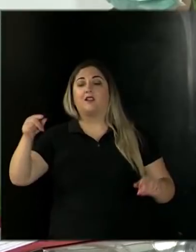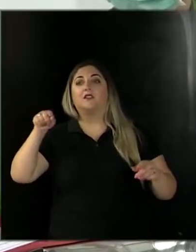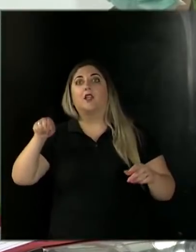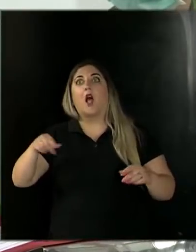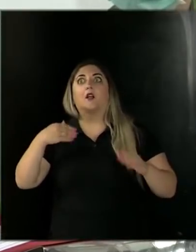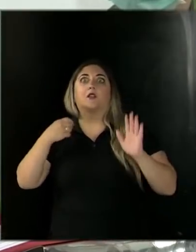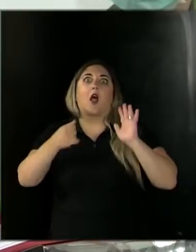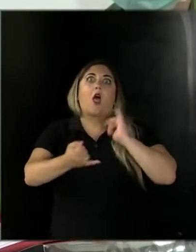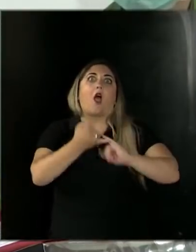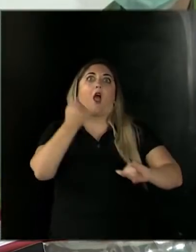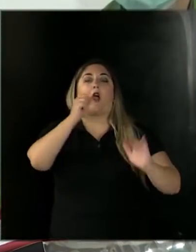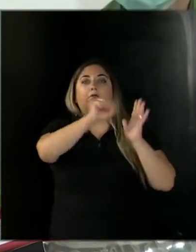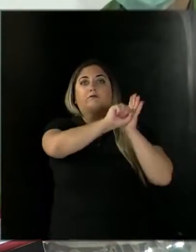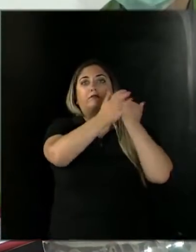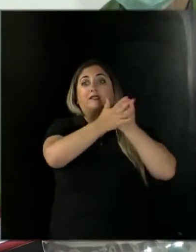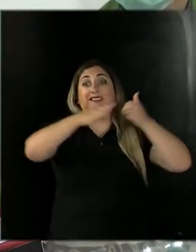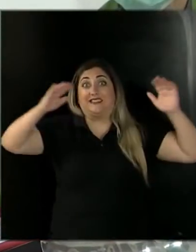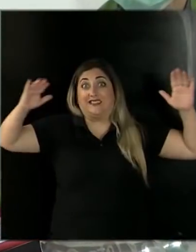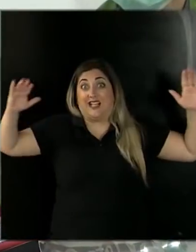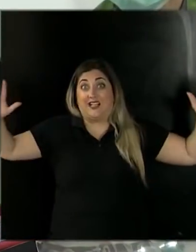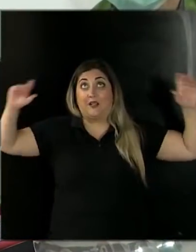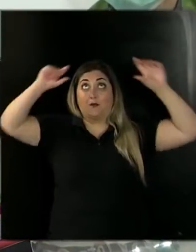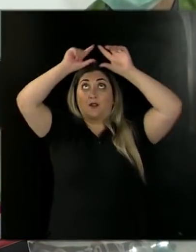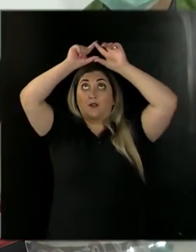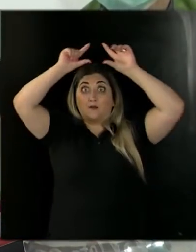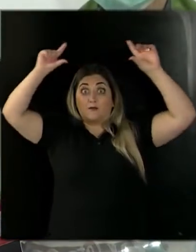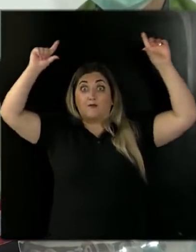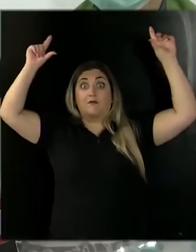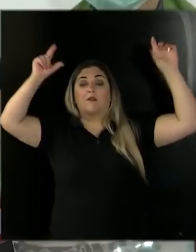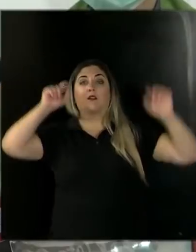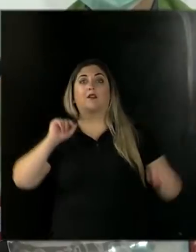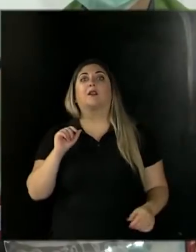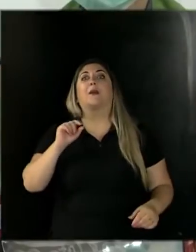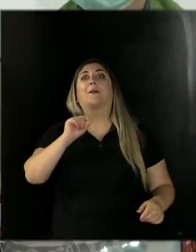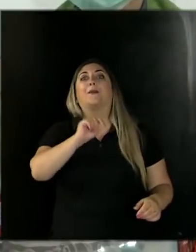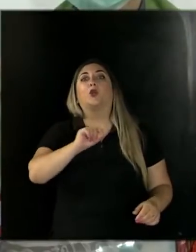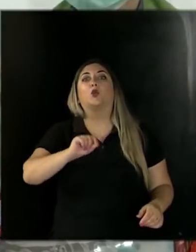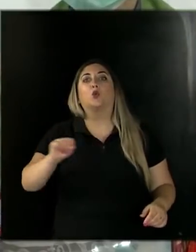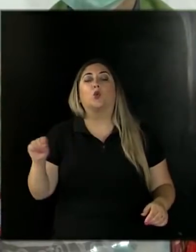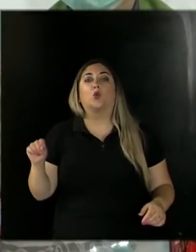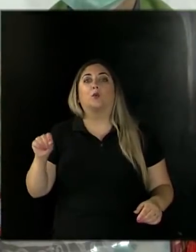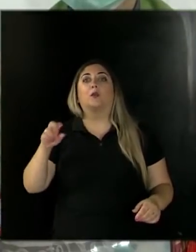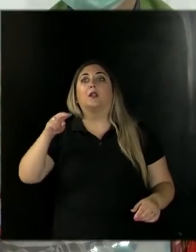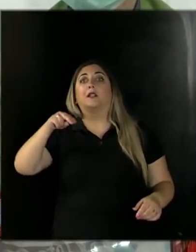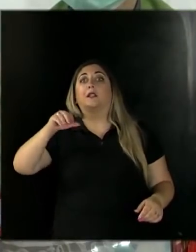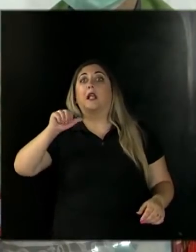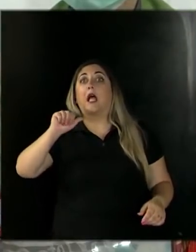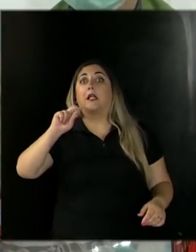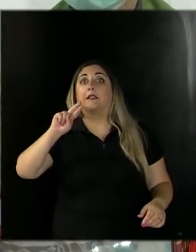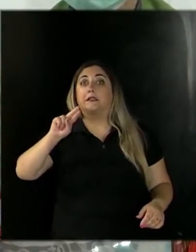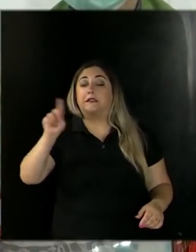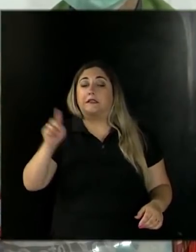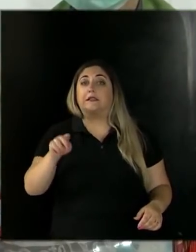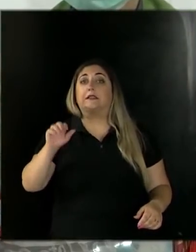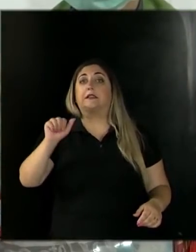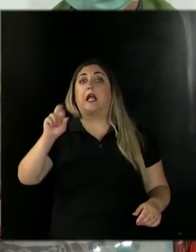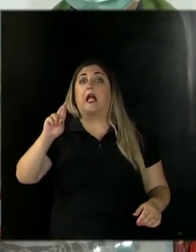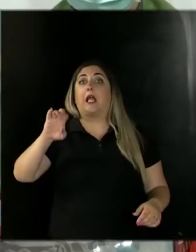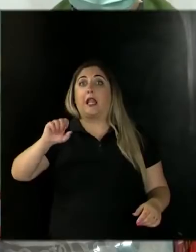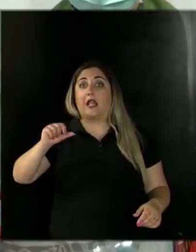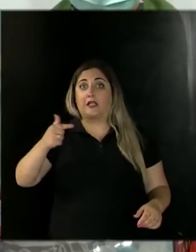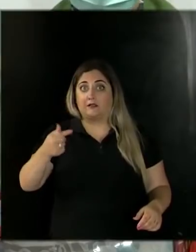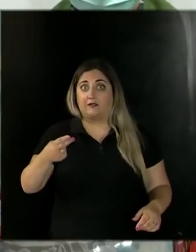fuq is-salib. Niftakru li meta Pilatu kiteb il-kitba tal-kundanna ta'